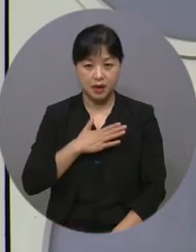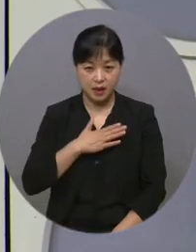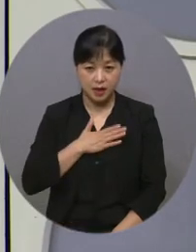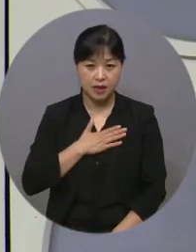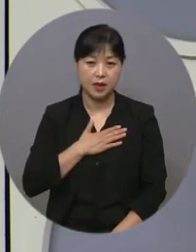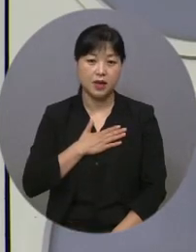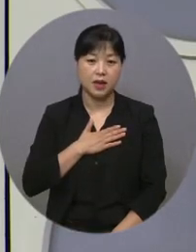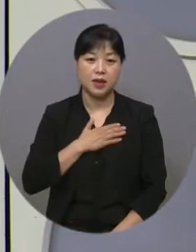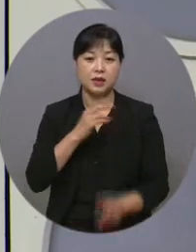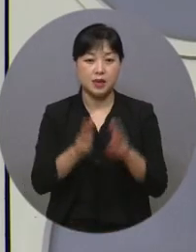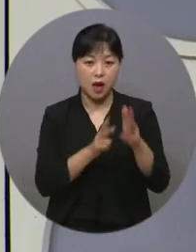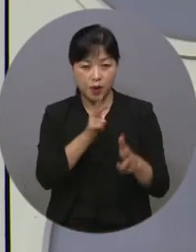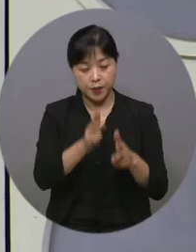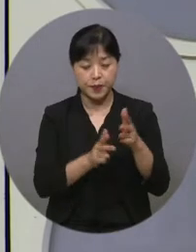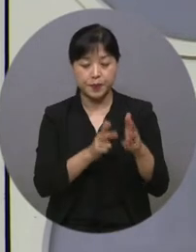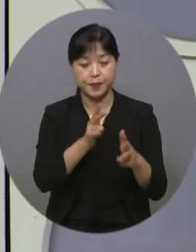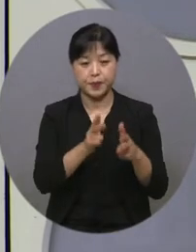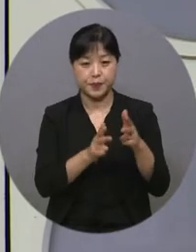이런 뭐 사업을